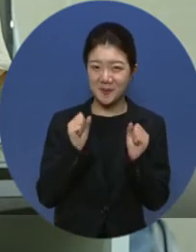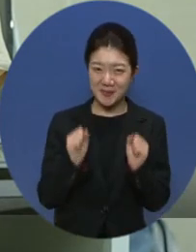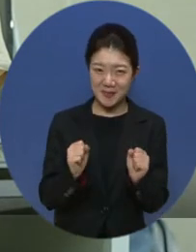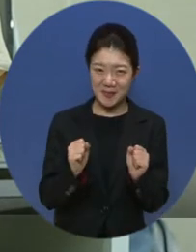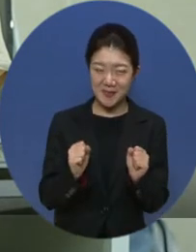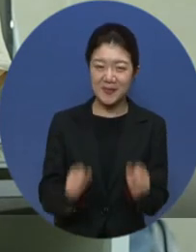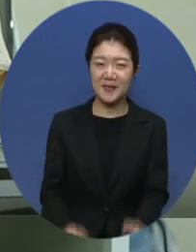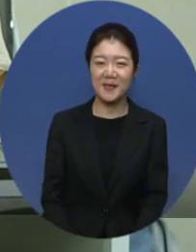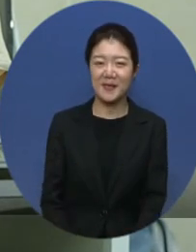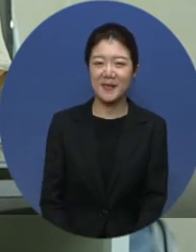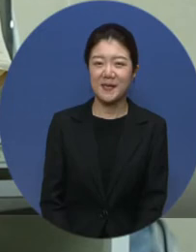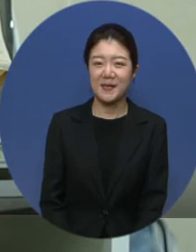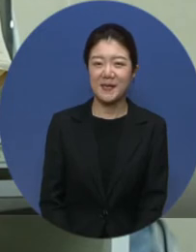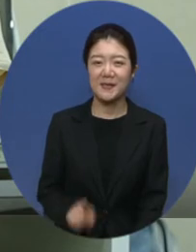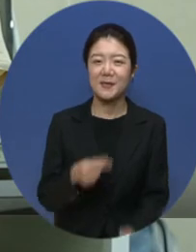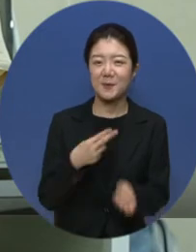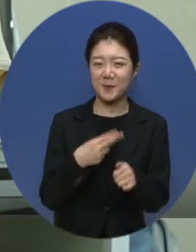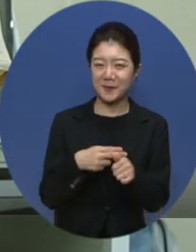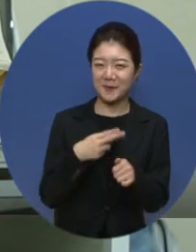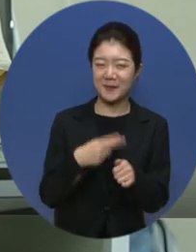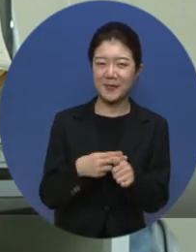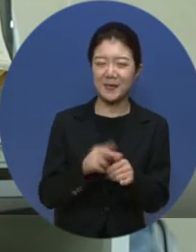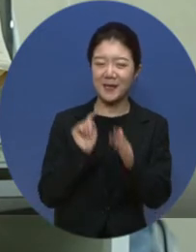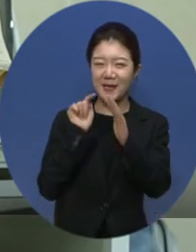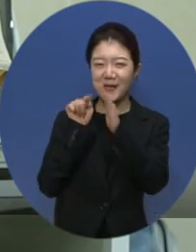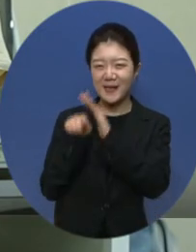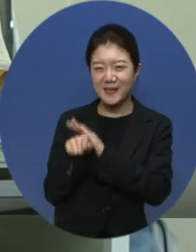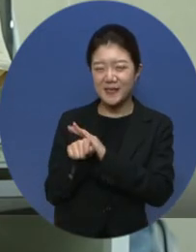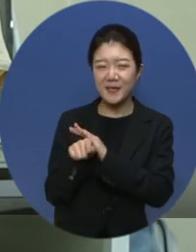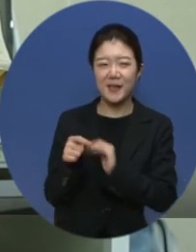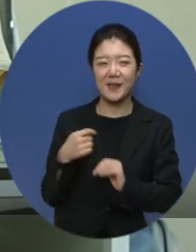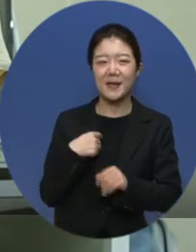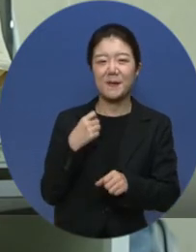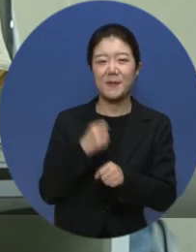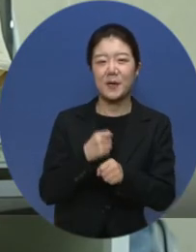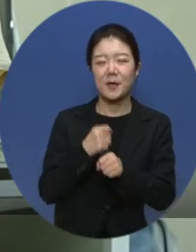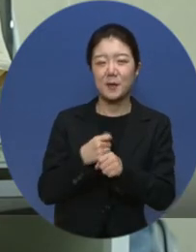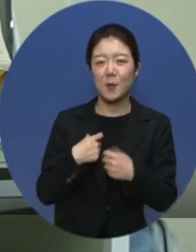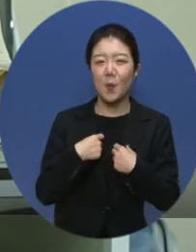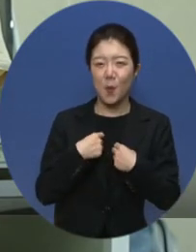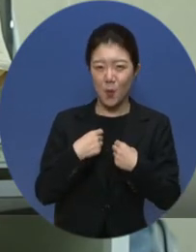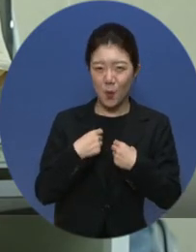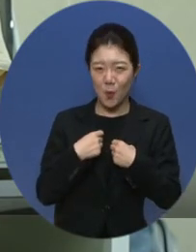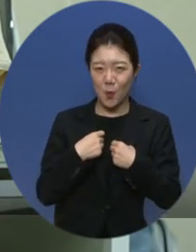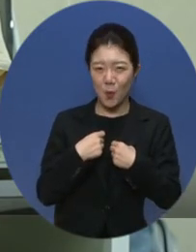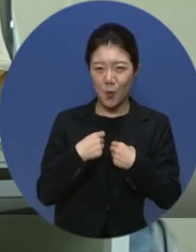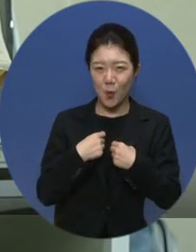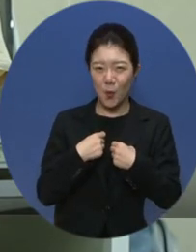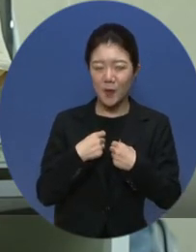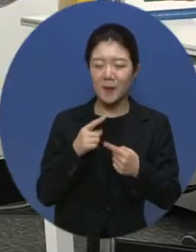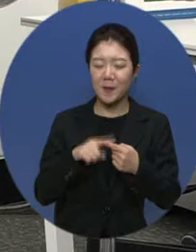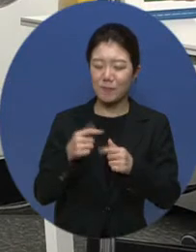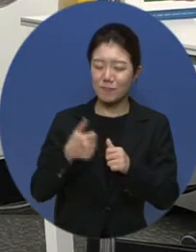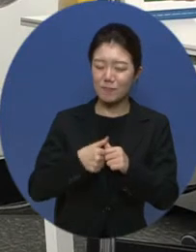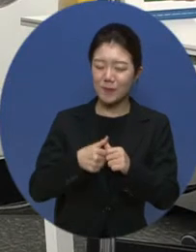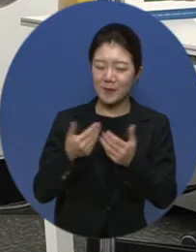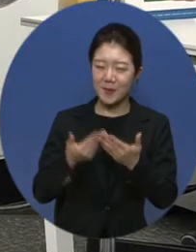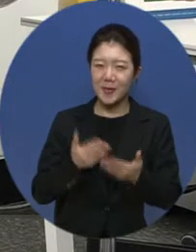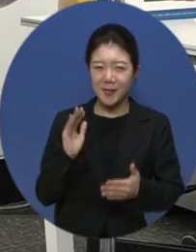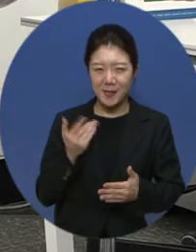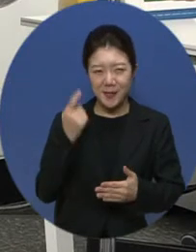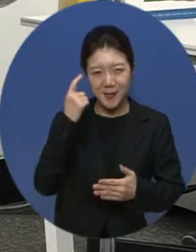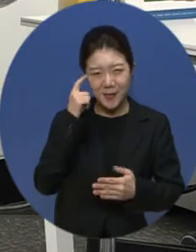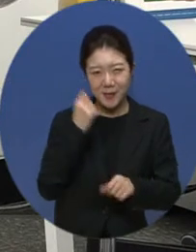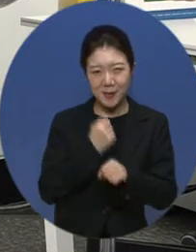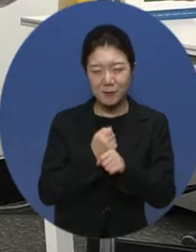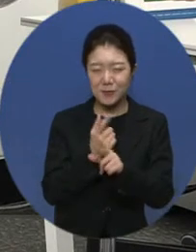계셨거든요. 그래서 그 교수님한테 가서 제가 만든 옷을 한번 자문을 얻어야 되겠다. 그래서 더